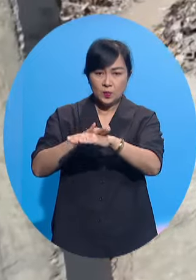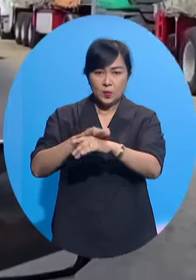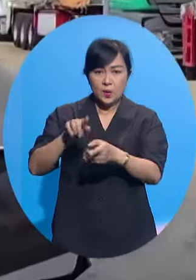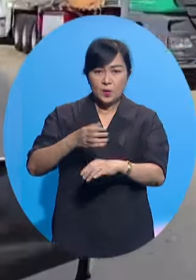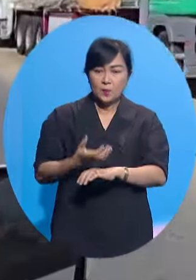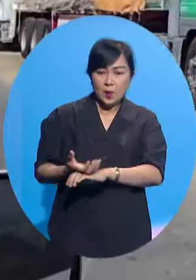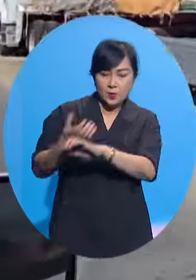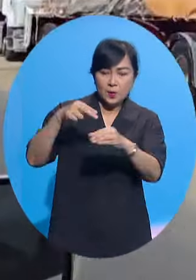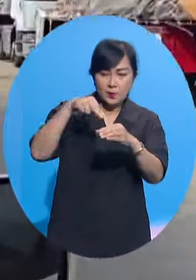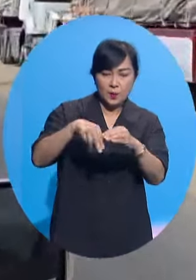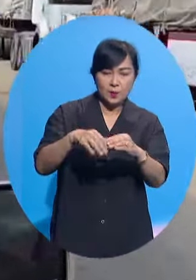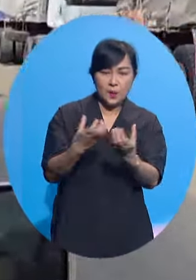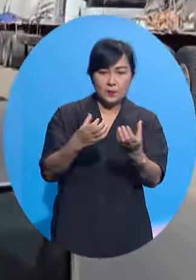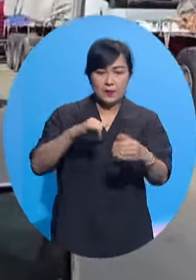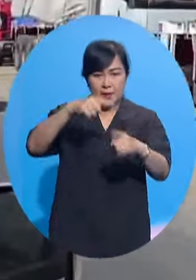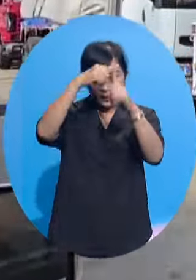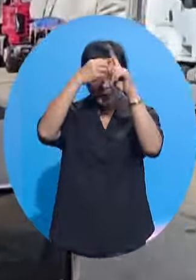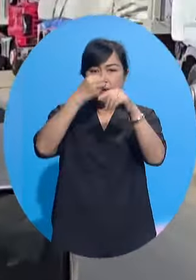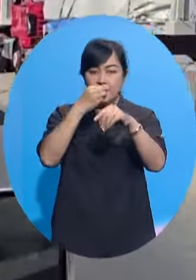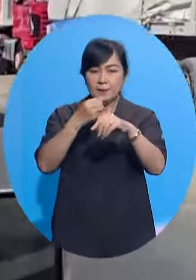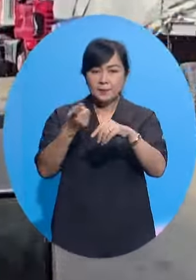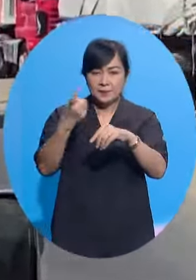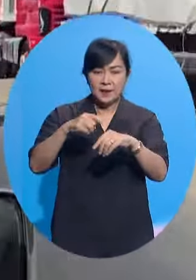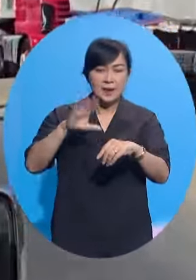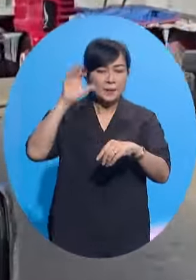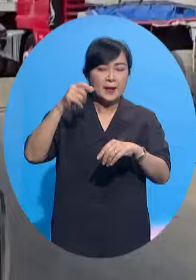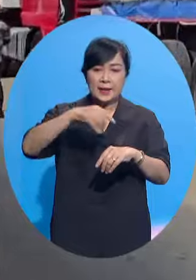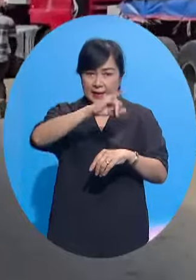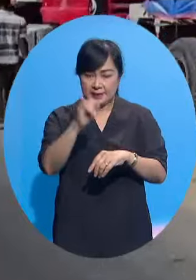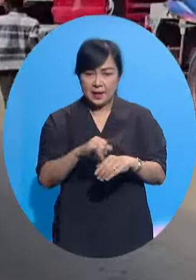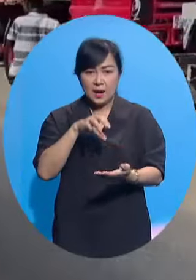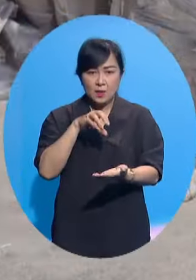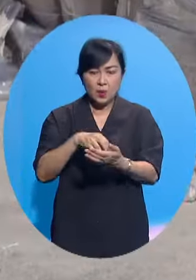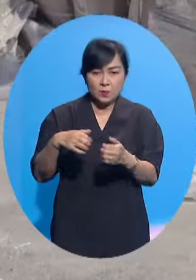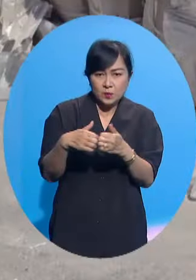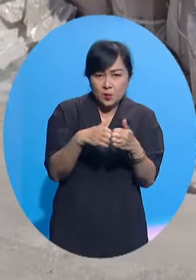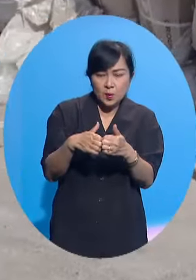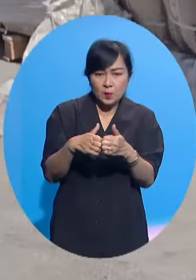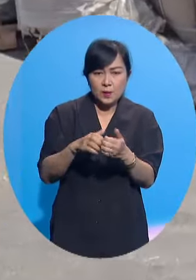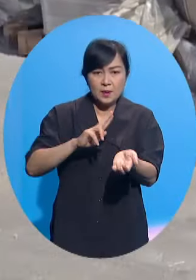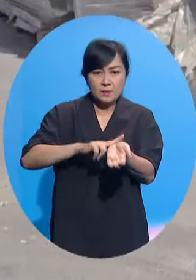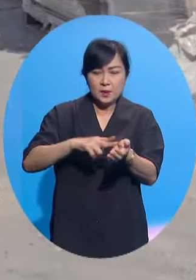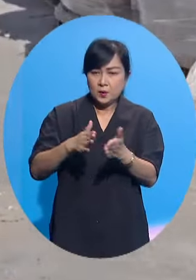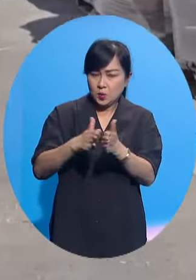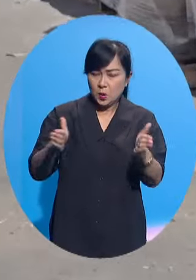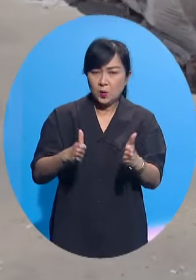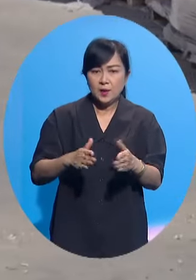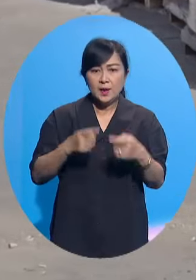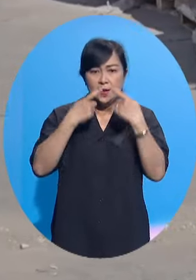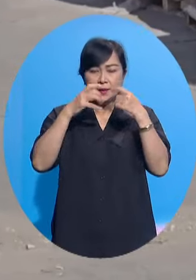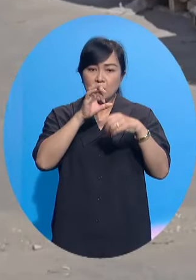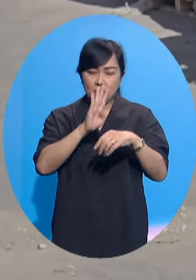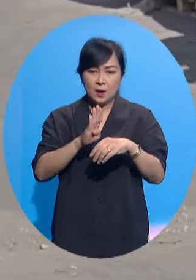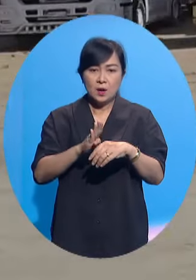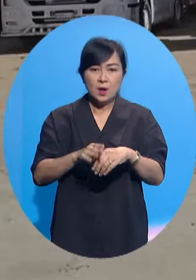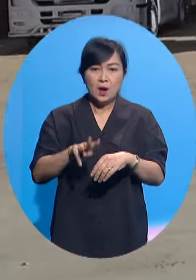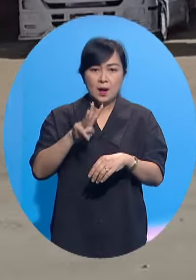ngay nhiên liệu vật tư y tế và thực phẩm đến ba bệnh viện phía Bắc gaza những nơi đang quá tải vì lượng bệnh nhân cao phí isra thông báo